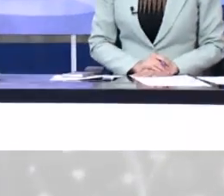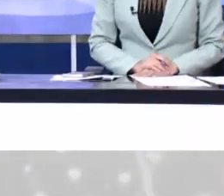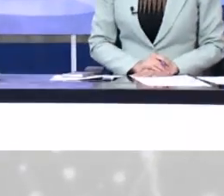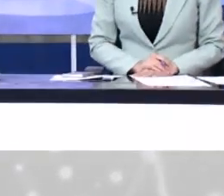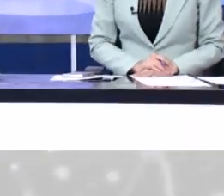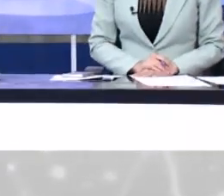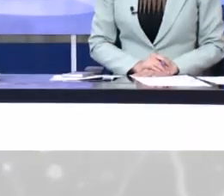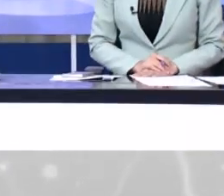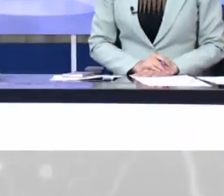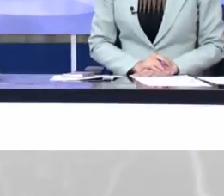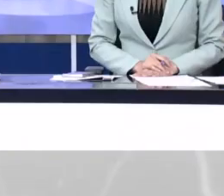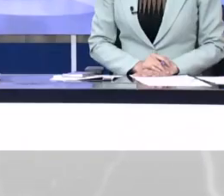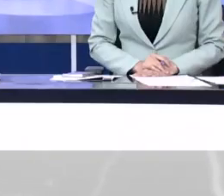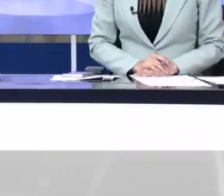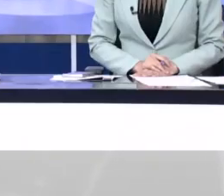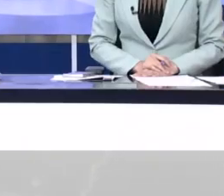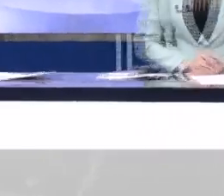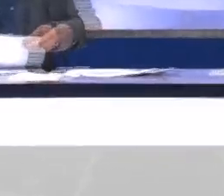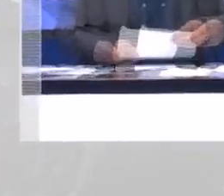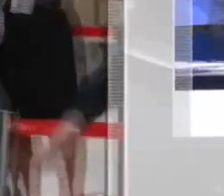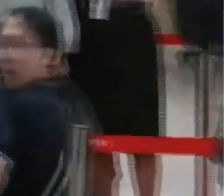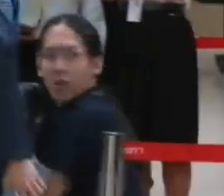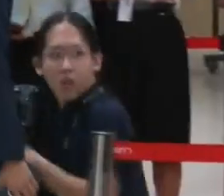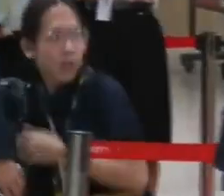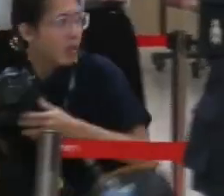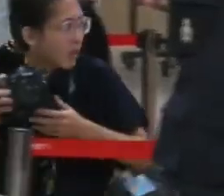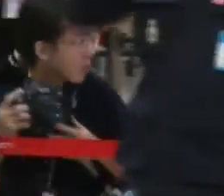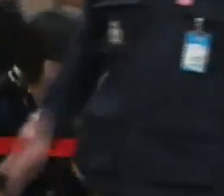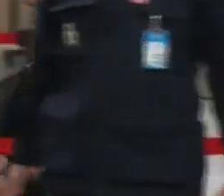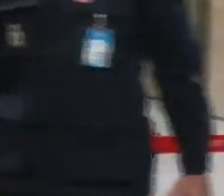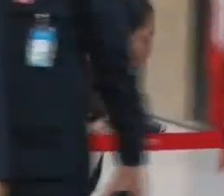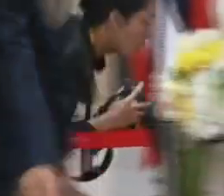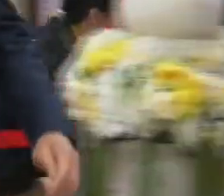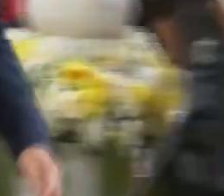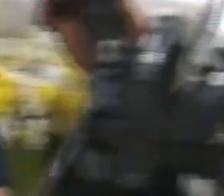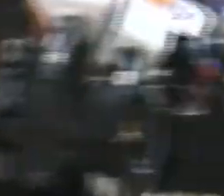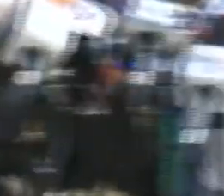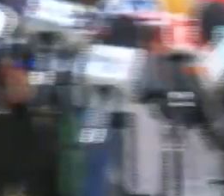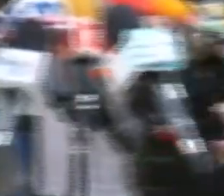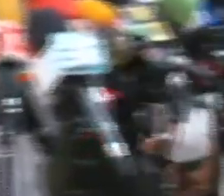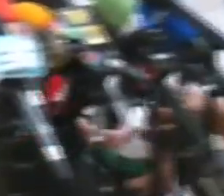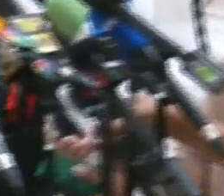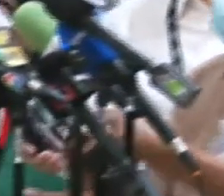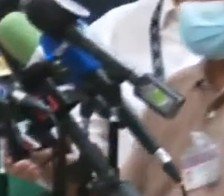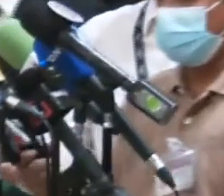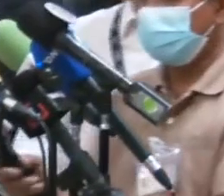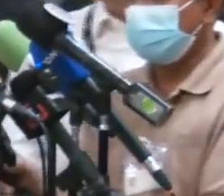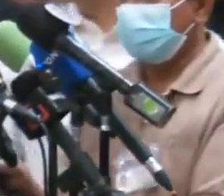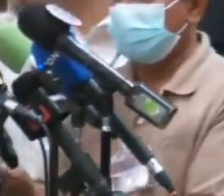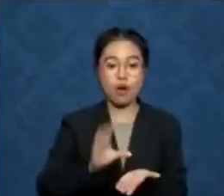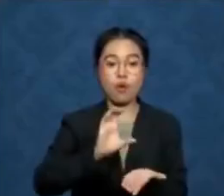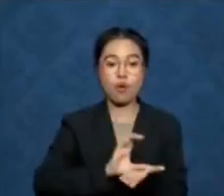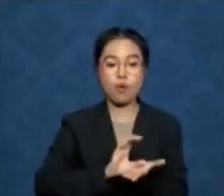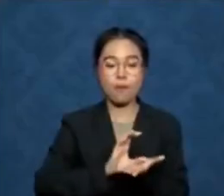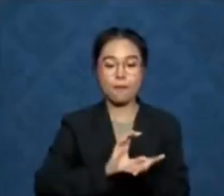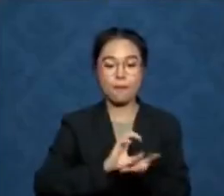าณ2567นะครับเริ่มต้นขึ้นในเวลา 9:30 นาทีโดยคุณวันมูฮัมหมัดนอมัตตาประธานสภาผู้